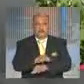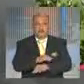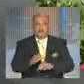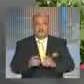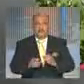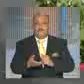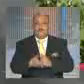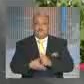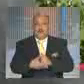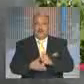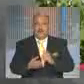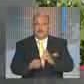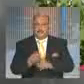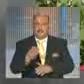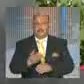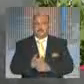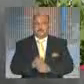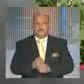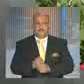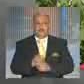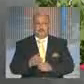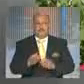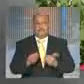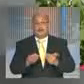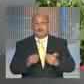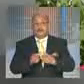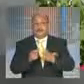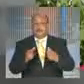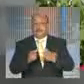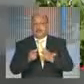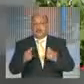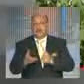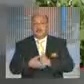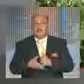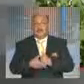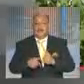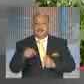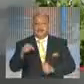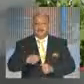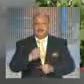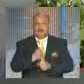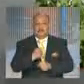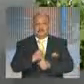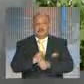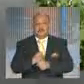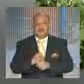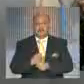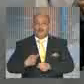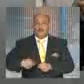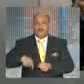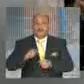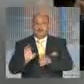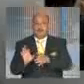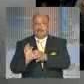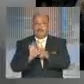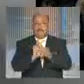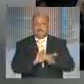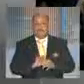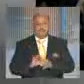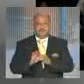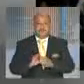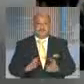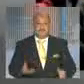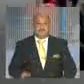يتخفف عليهم مصاريف المراقبة والتصديق، ومن شأنها أن يتمكنهم من الانتفاع أكثر بامتيازات الدولة. عندنا